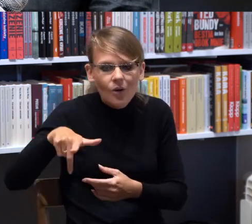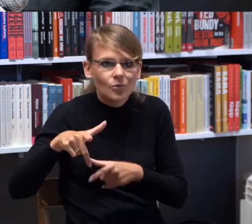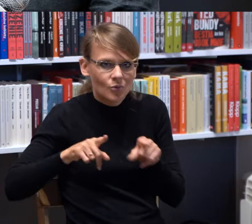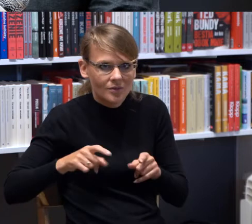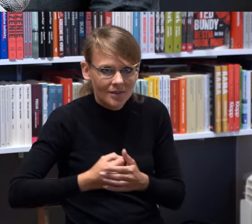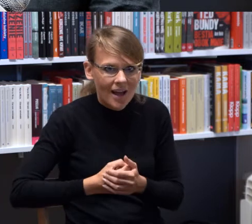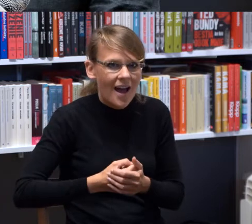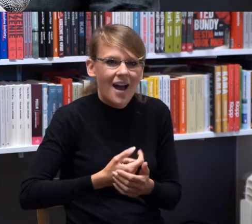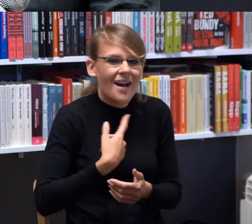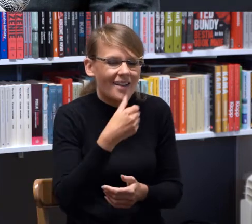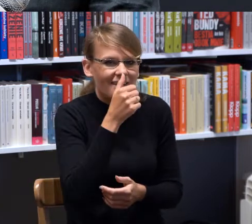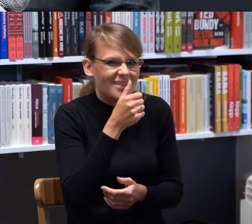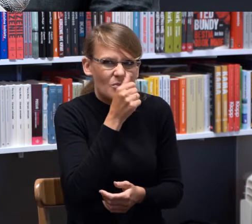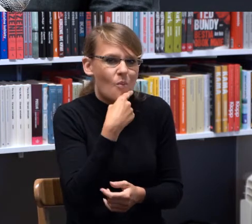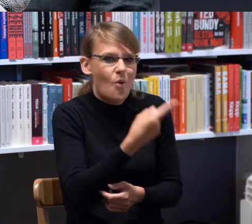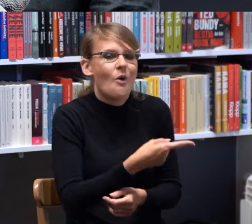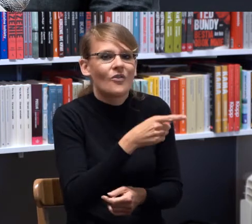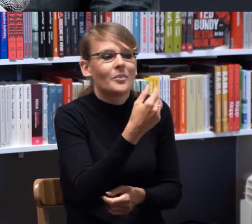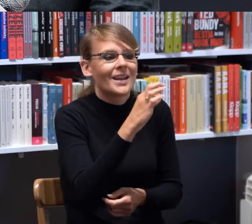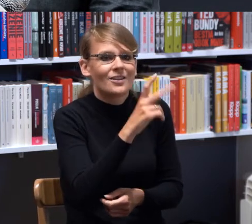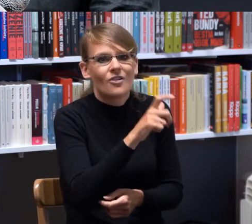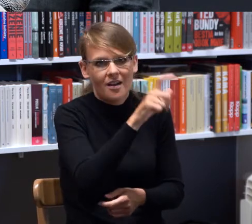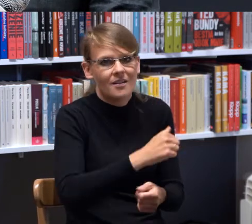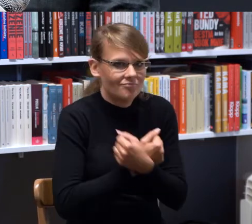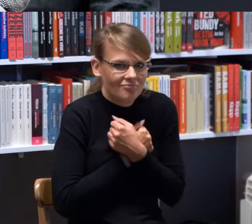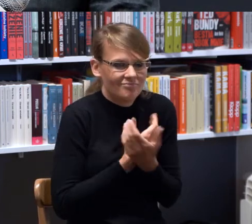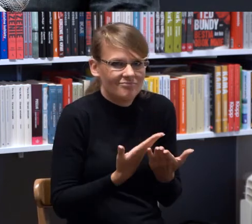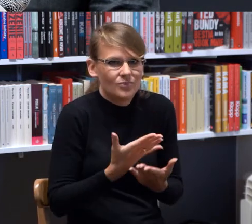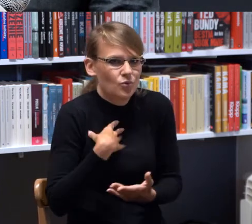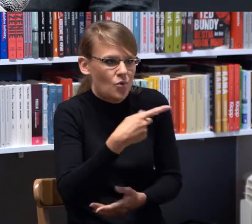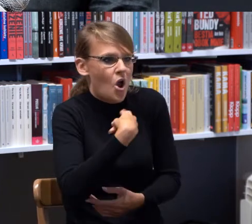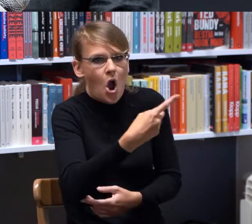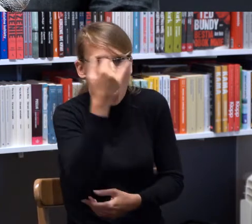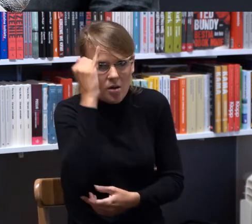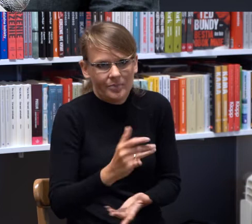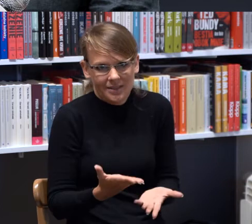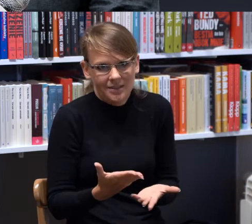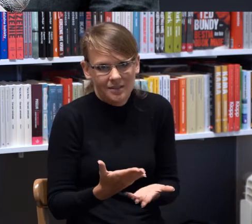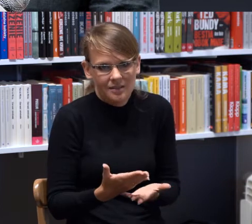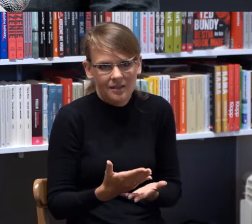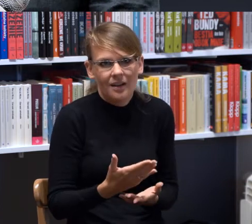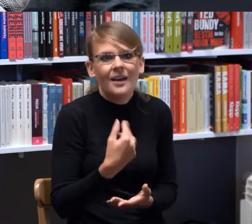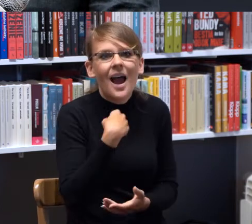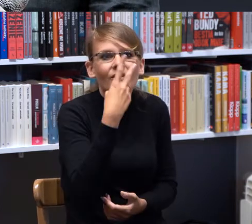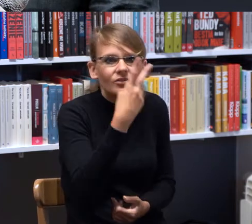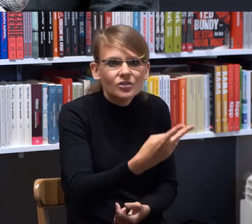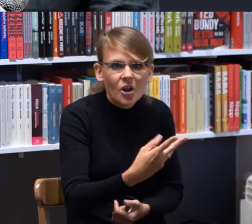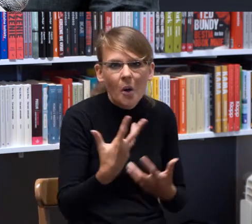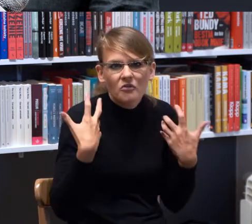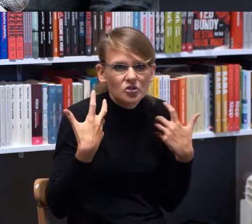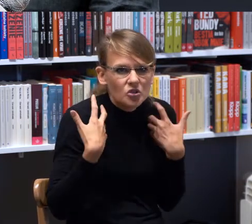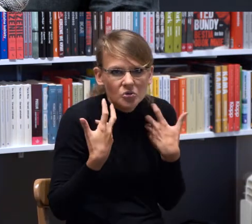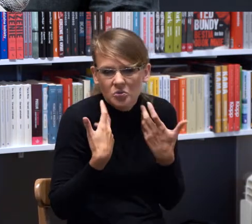że to jest miłość do Mireczka, bo my jednak byliśmy obcymi sobie osobami. To znaczy ja go widziałam być może kilkadziesiąt razy w